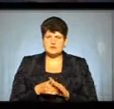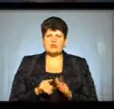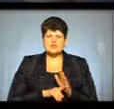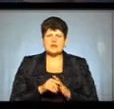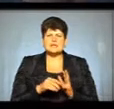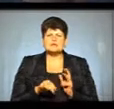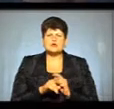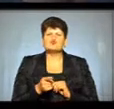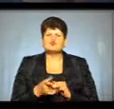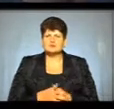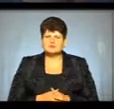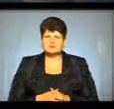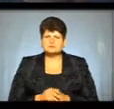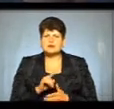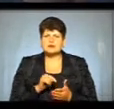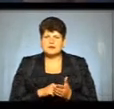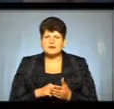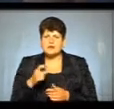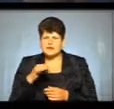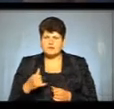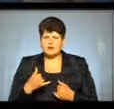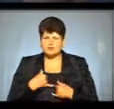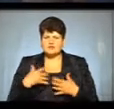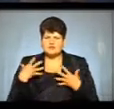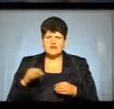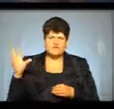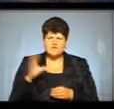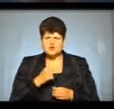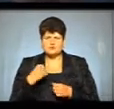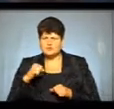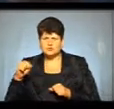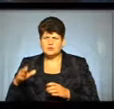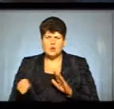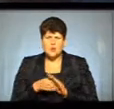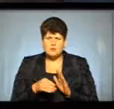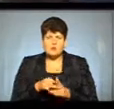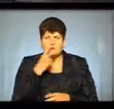Питання. Хіба вона вже подолана корупція? Та ви подивіться, ми приходимо в суд.